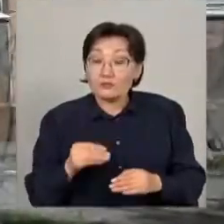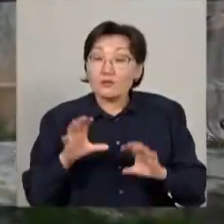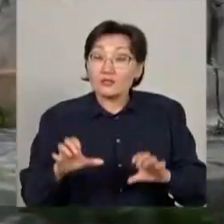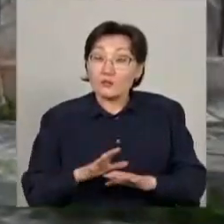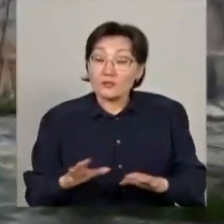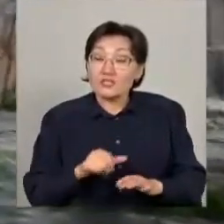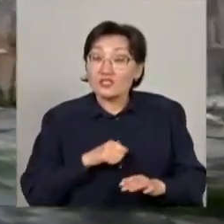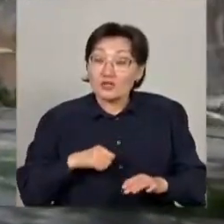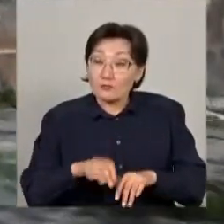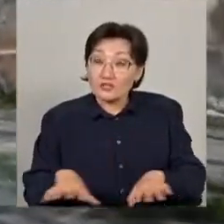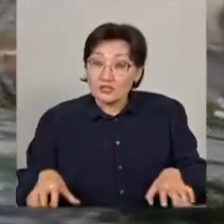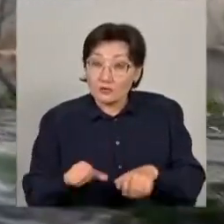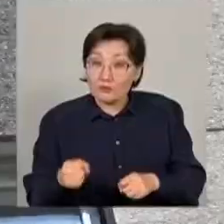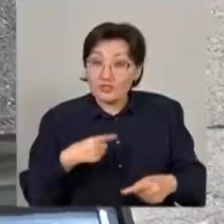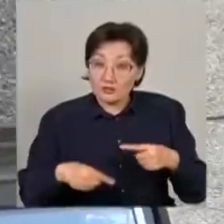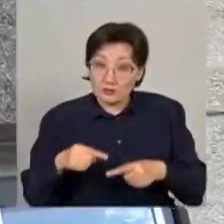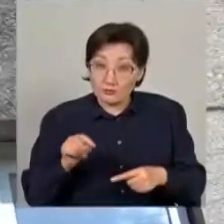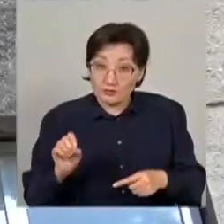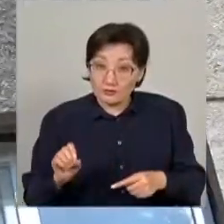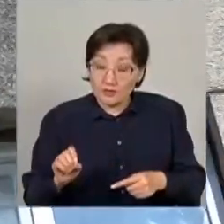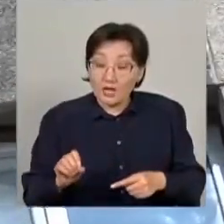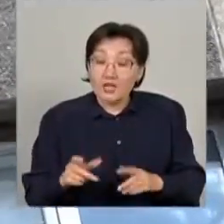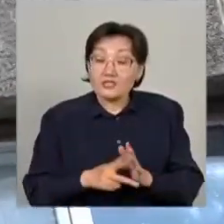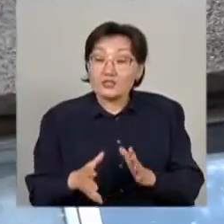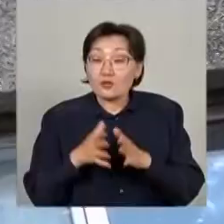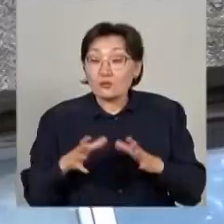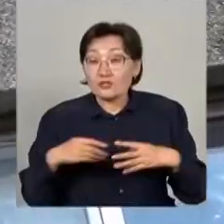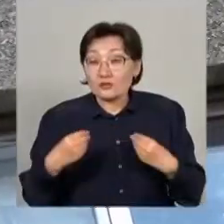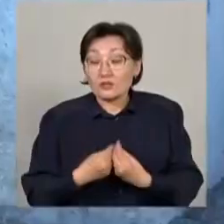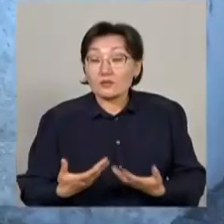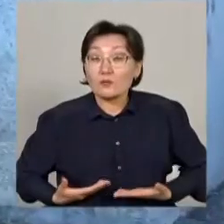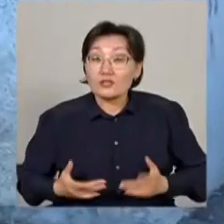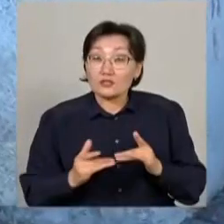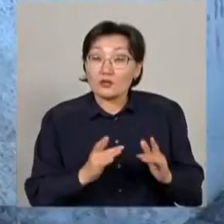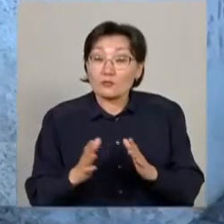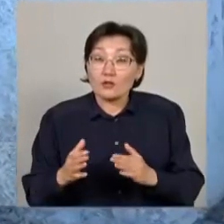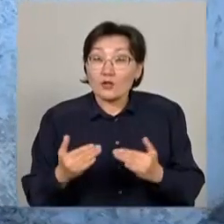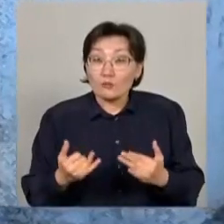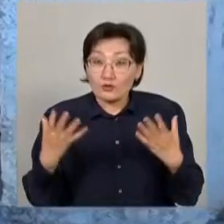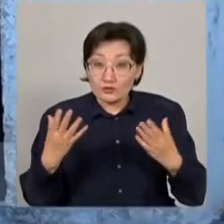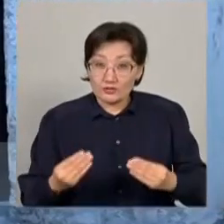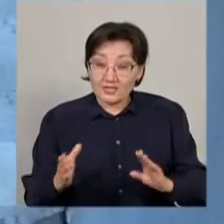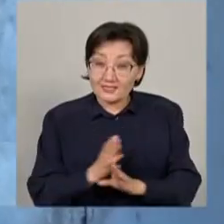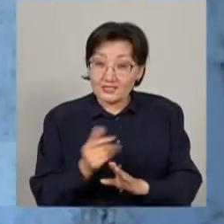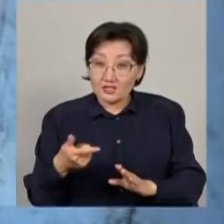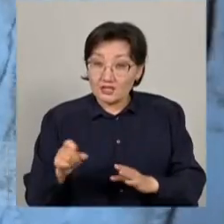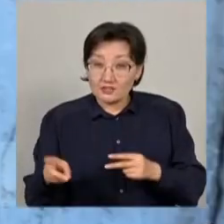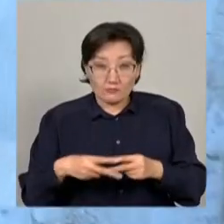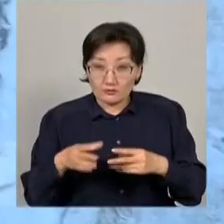кіріп алғансыңдар деп кері қайтарып жіберетін көрінеді. 80-нен астам отбасы тұратын жатақханаға бүгінге дейін табиғи газ да